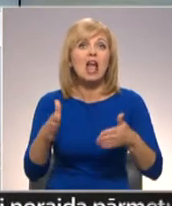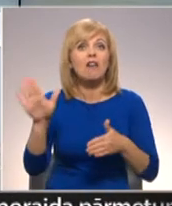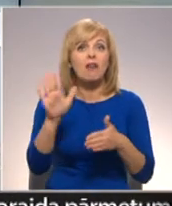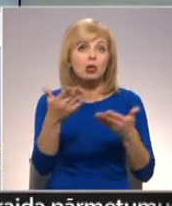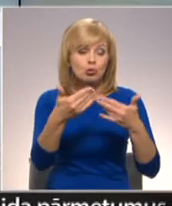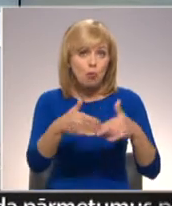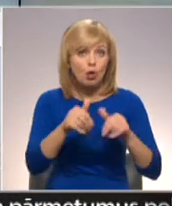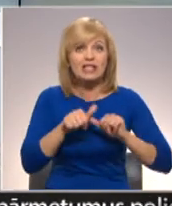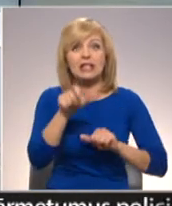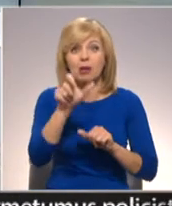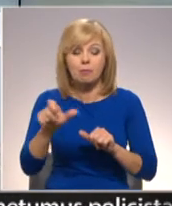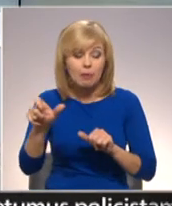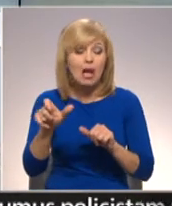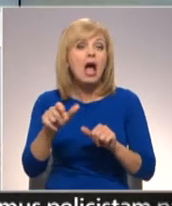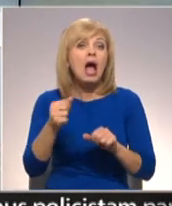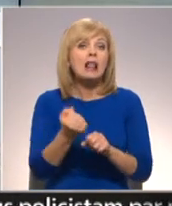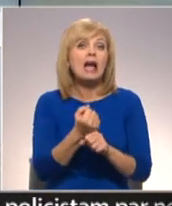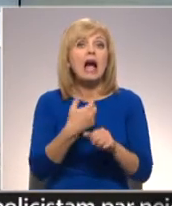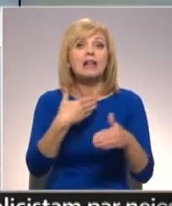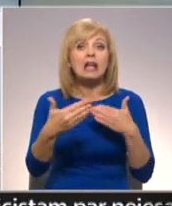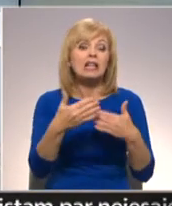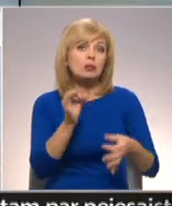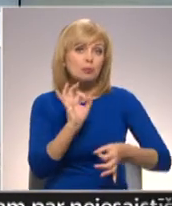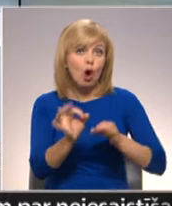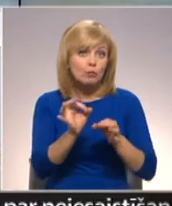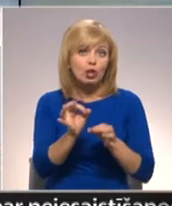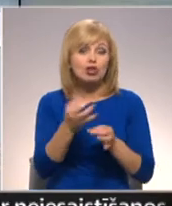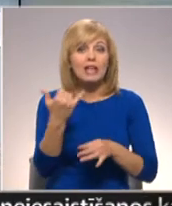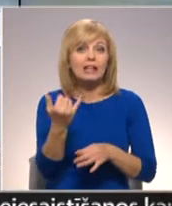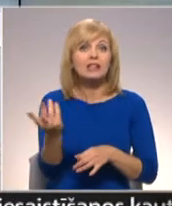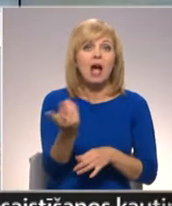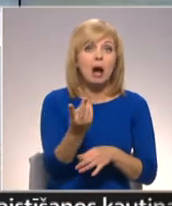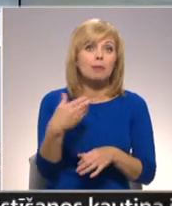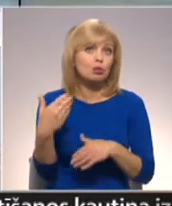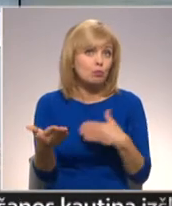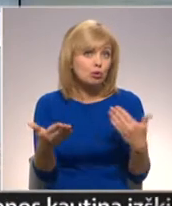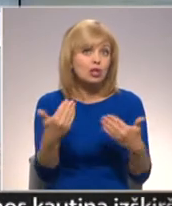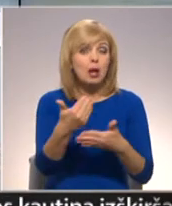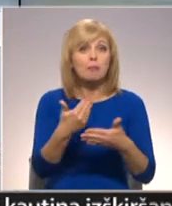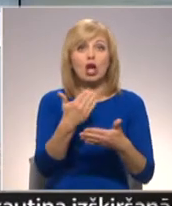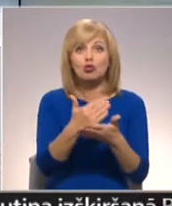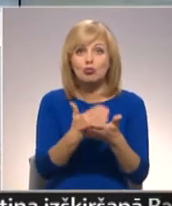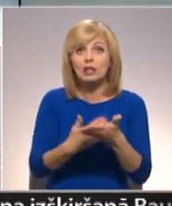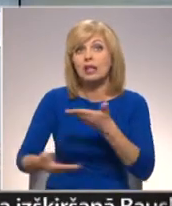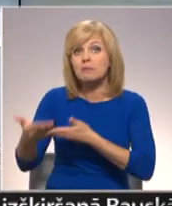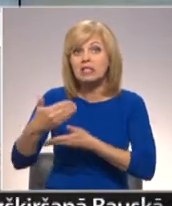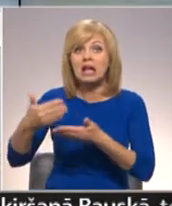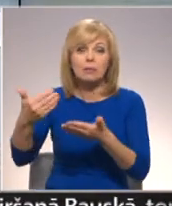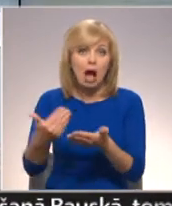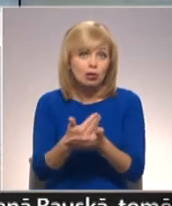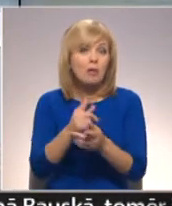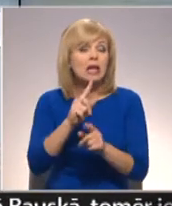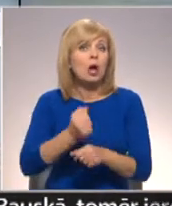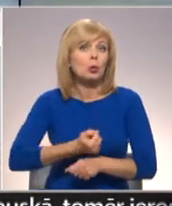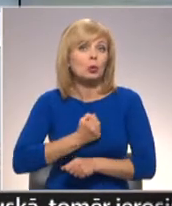diplomāti. Lai gan attiecību normalizēšanā ieinteresētas abas puses, priekšnoteikumu sadarbības atjaunošanai aizvien ir grūti pārvarami.